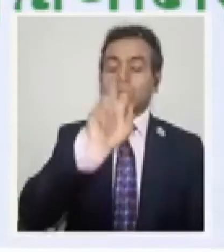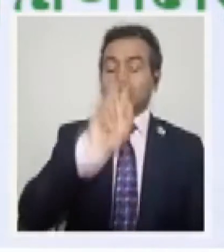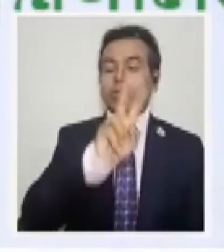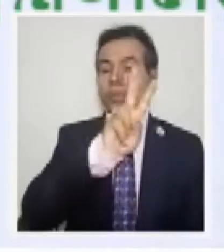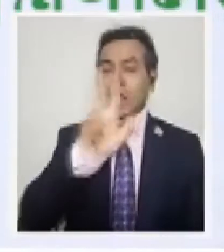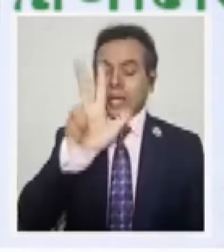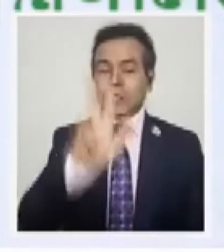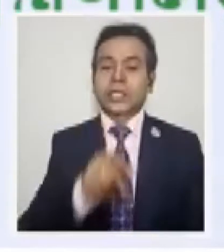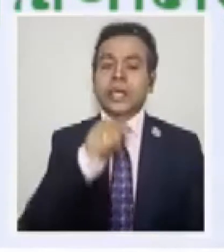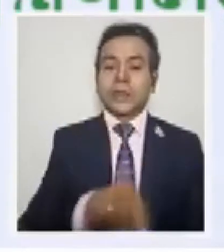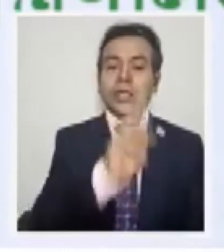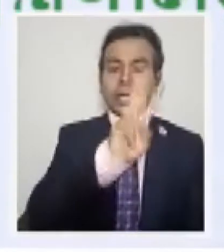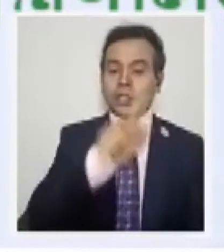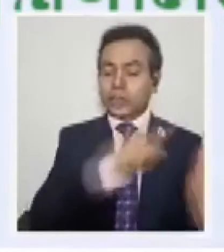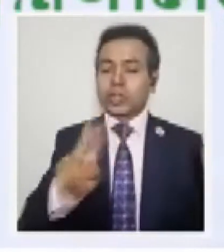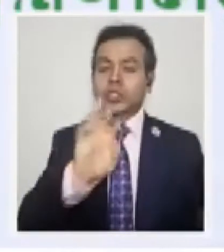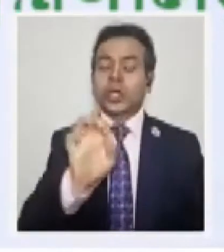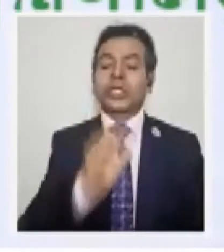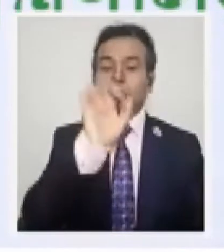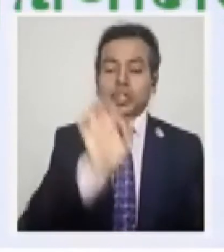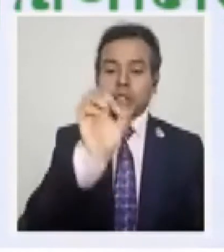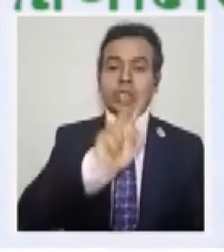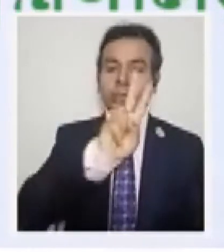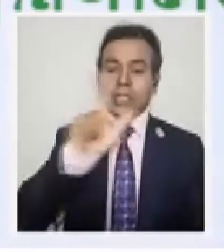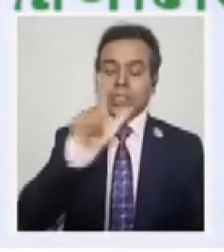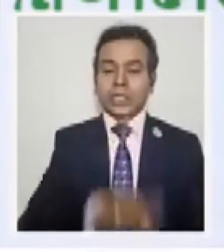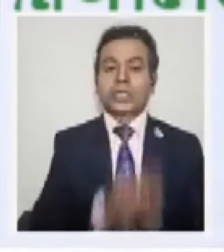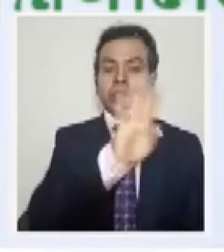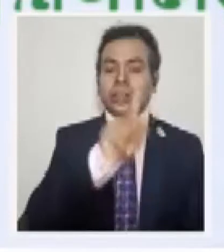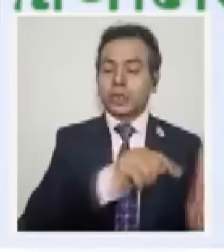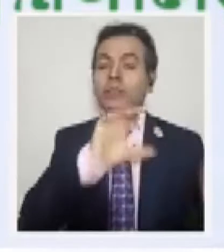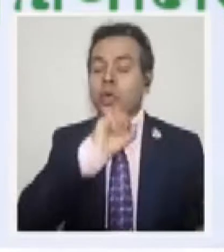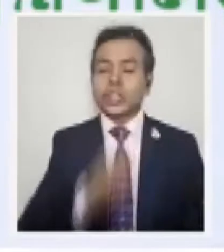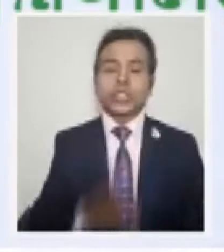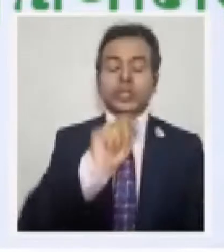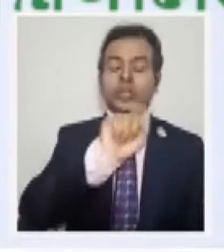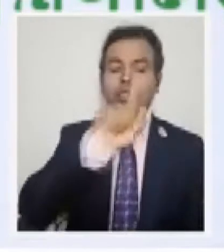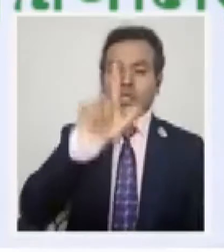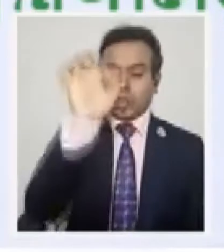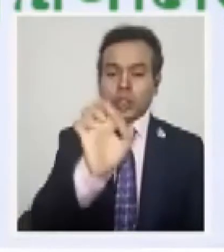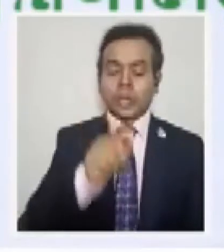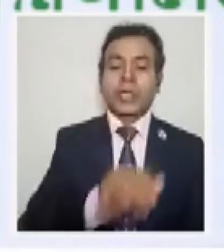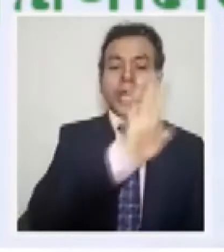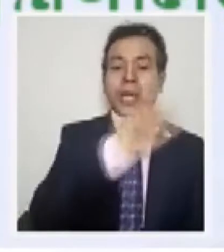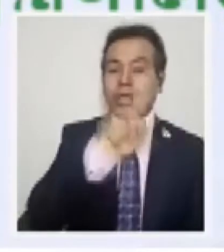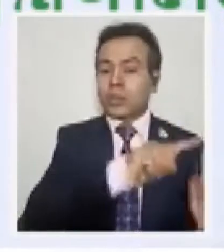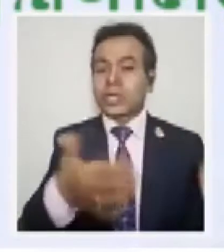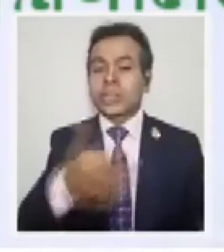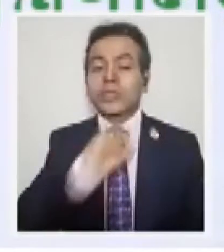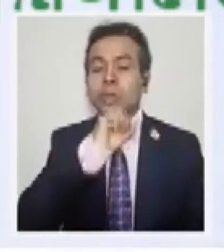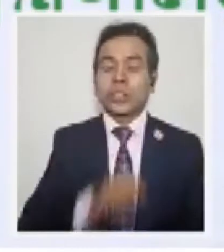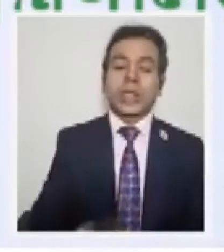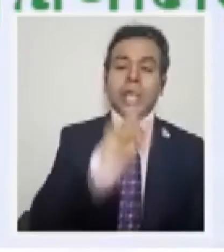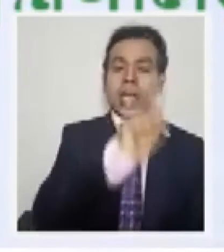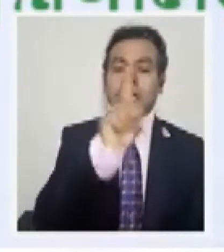বছরের শতকরা 7 জন, 21 থেকে 30 বছরের শতকরা 28 জন, 31 থেকে 40 শতকরা 27 জন, 41